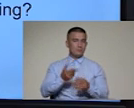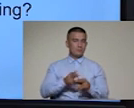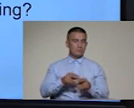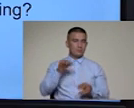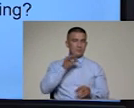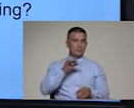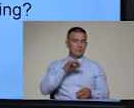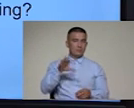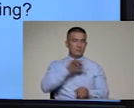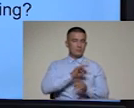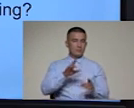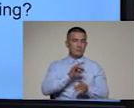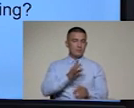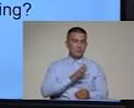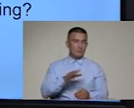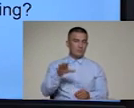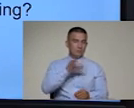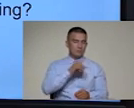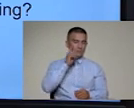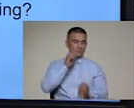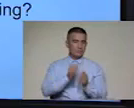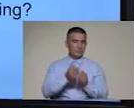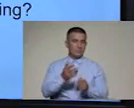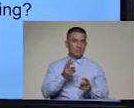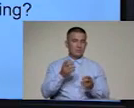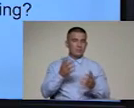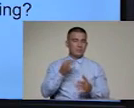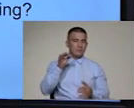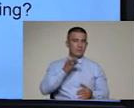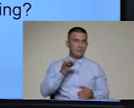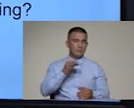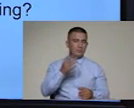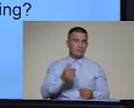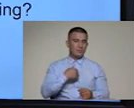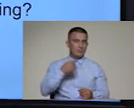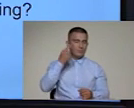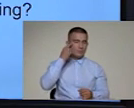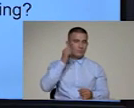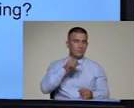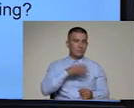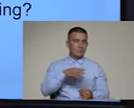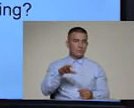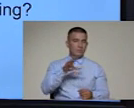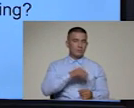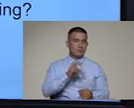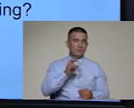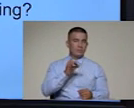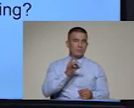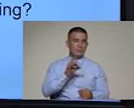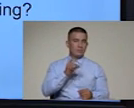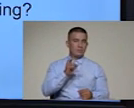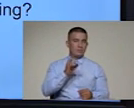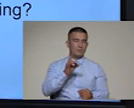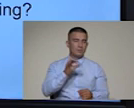o'tgan darsingiz yodingizga tushdimi? Qaysi davr yodingizga tushdi? O'ylaymanki, bu bronza davri.